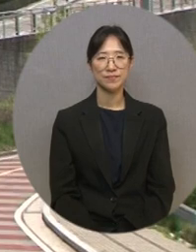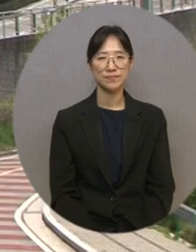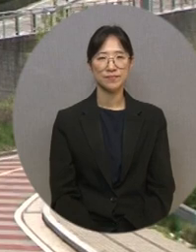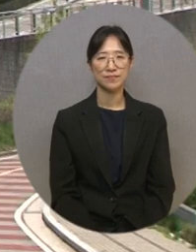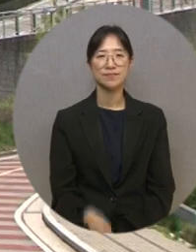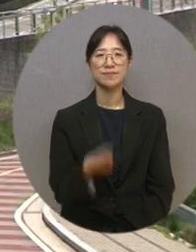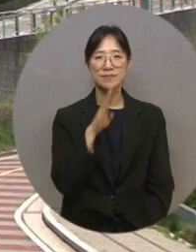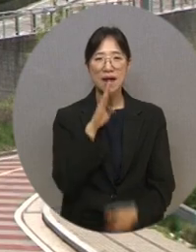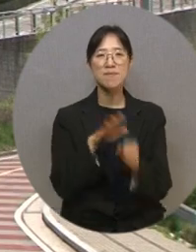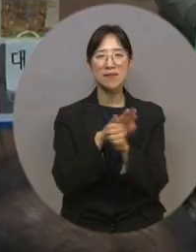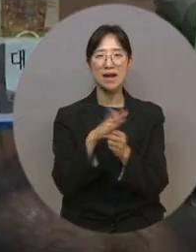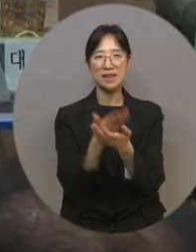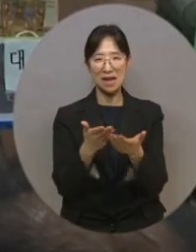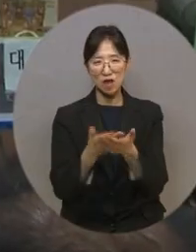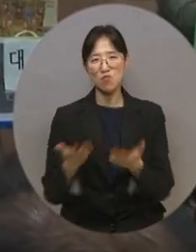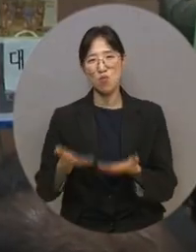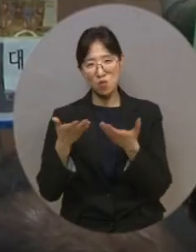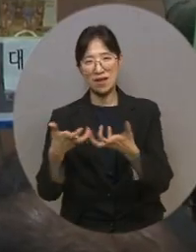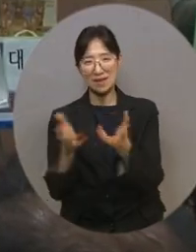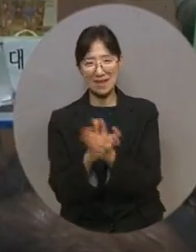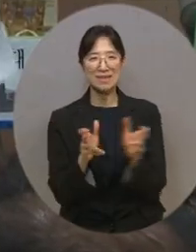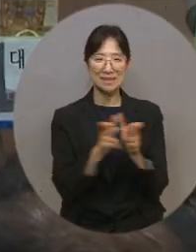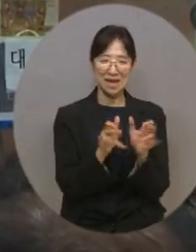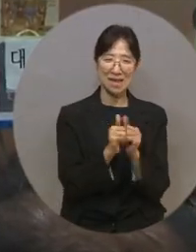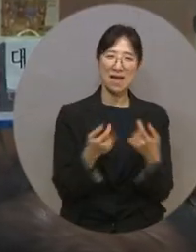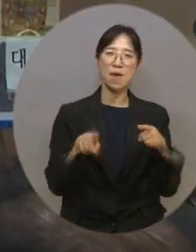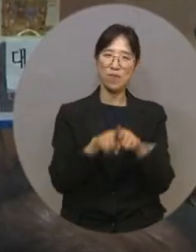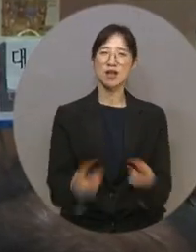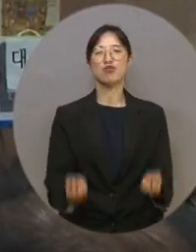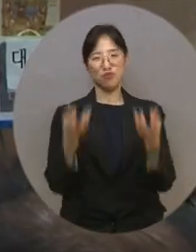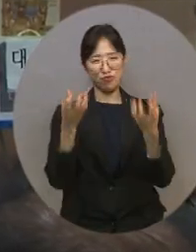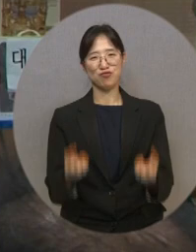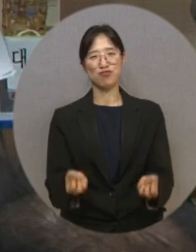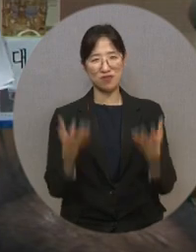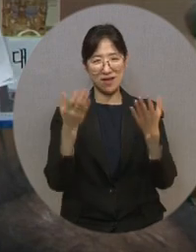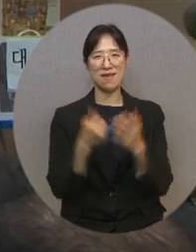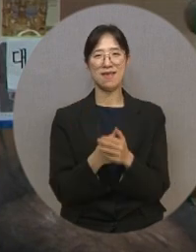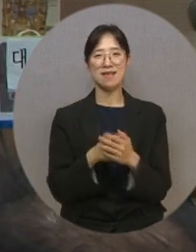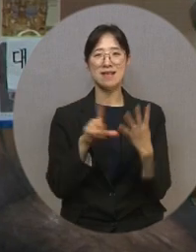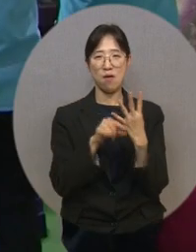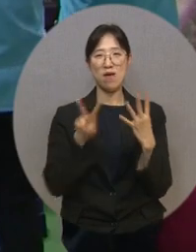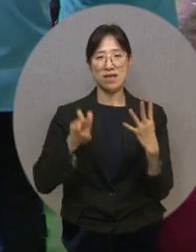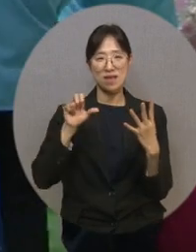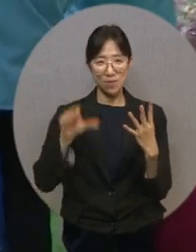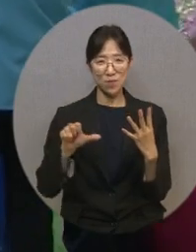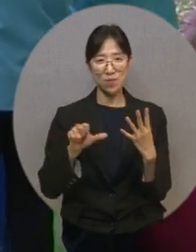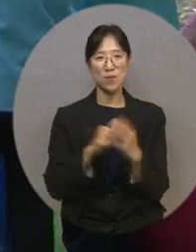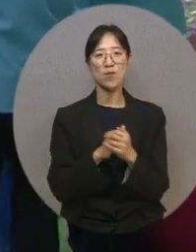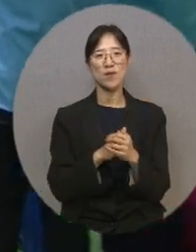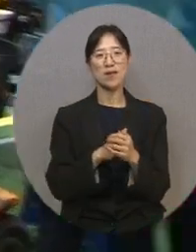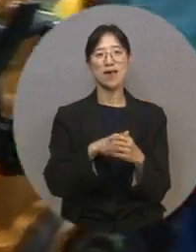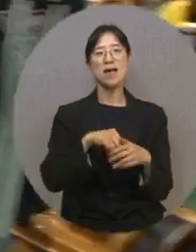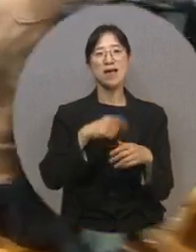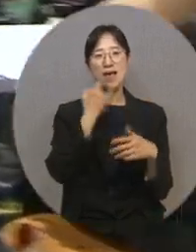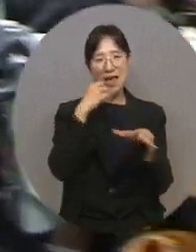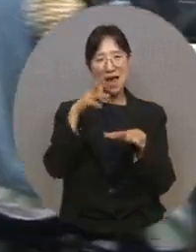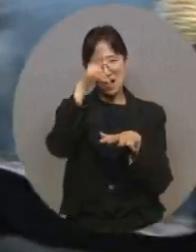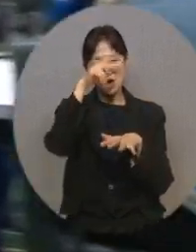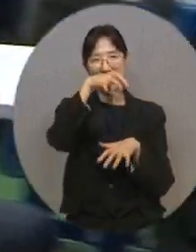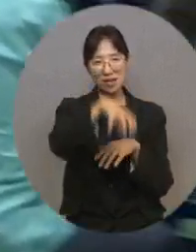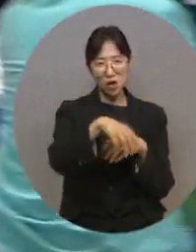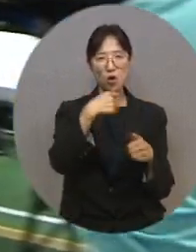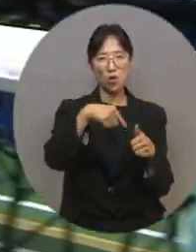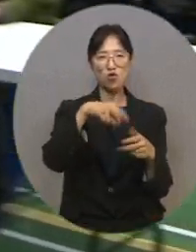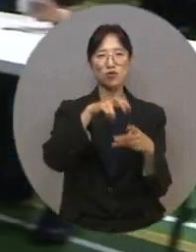참사랑 나눔봉사단과 장애인이 함께하는 축제 한마당이 지난 25일 남해지방 해양경찰청